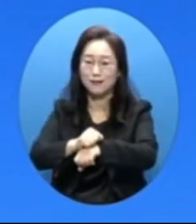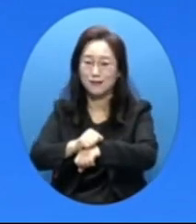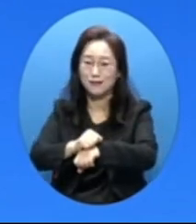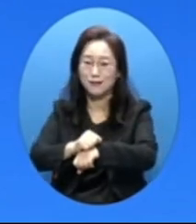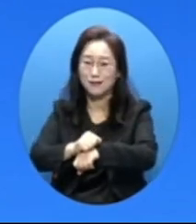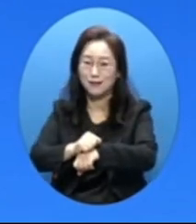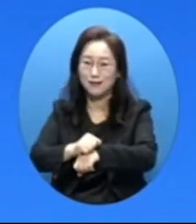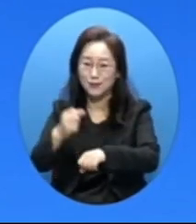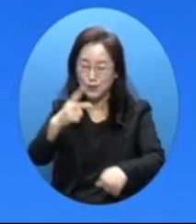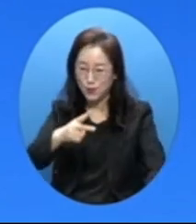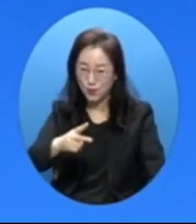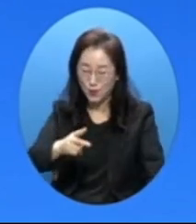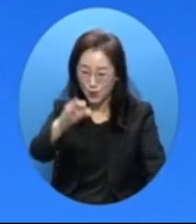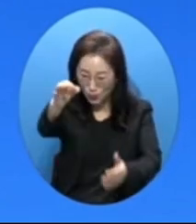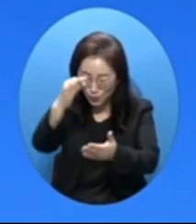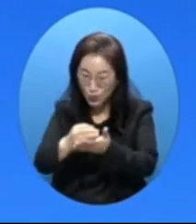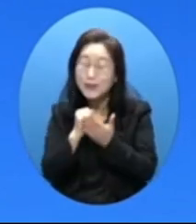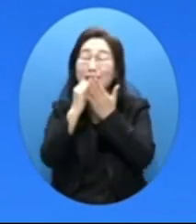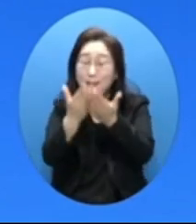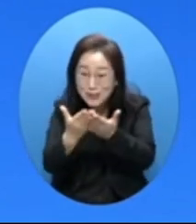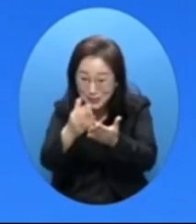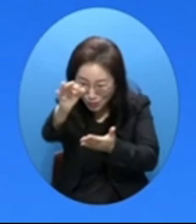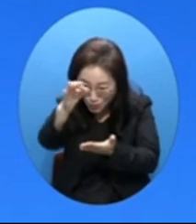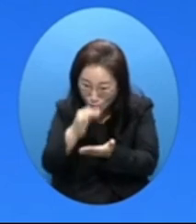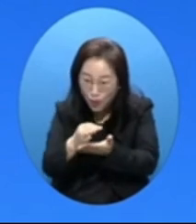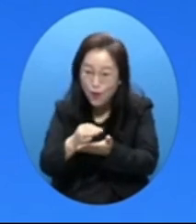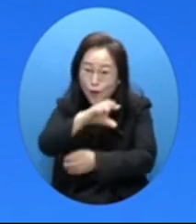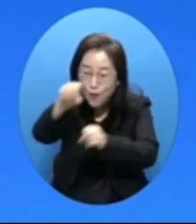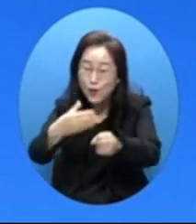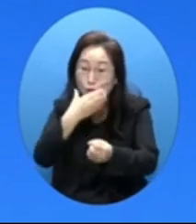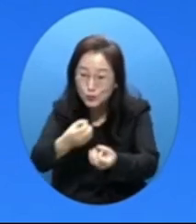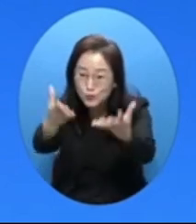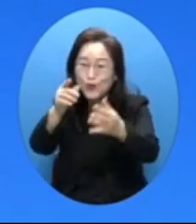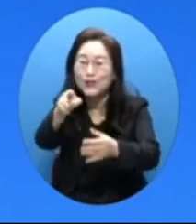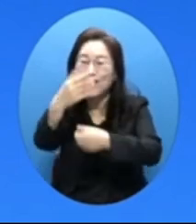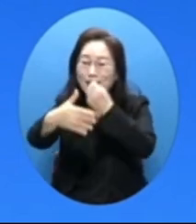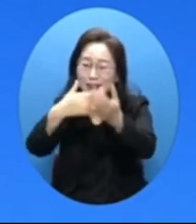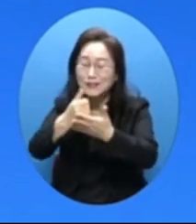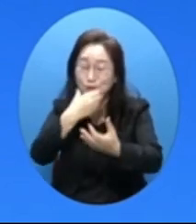자기한테 동행해 주는 사람한테 오히려 축복합니다